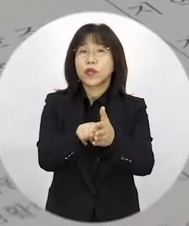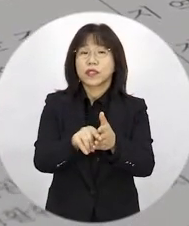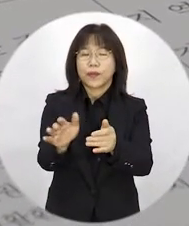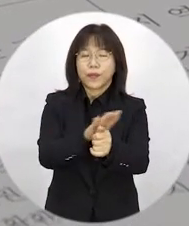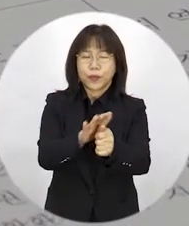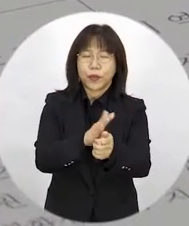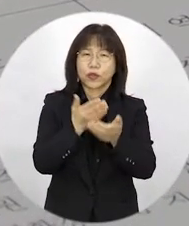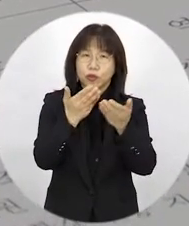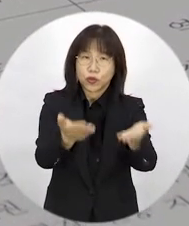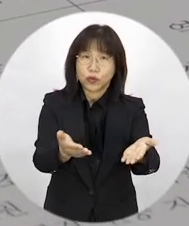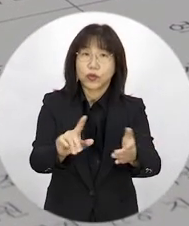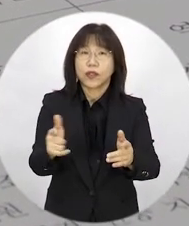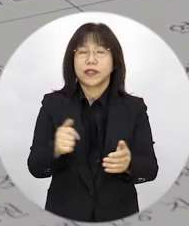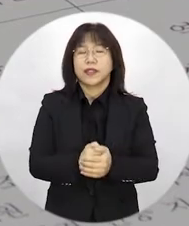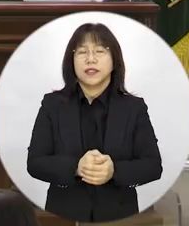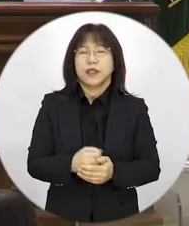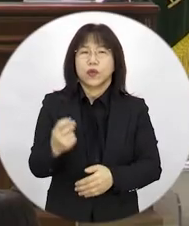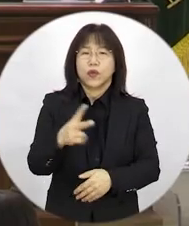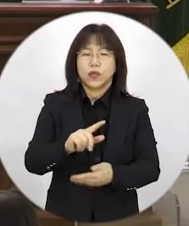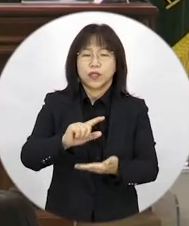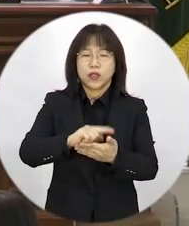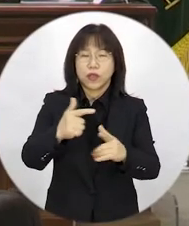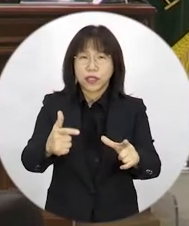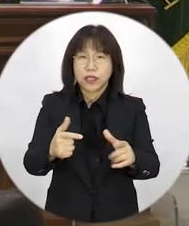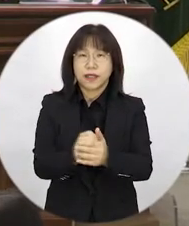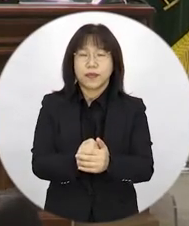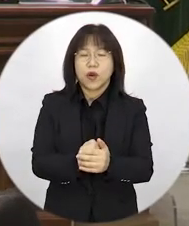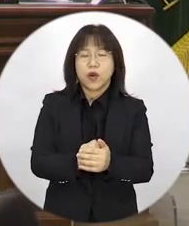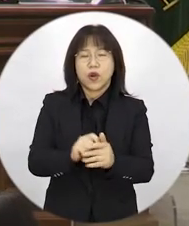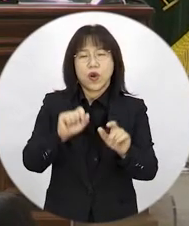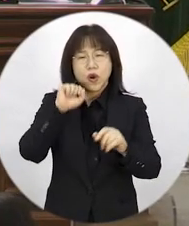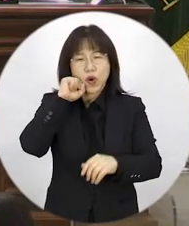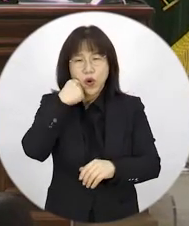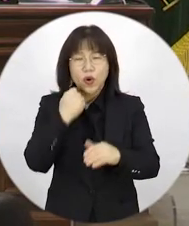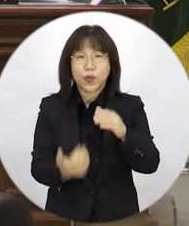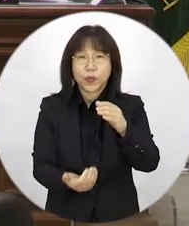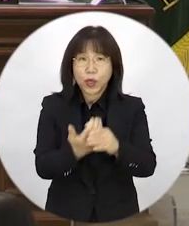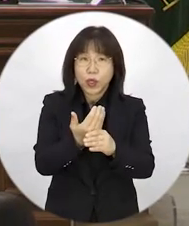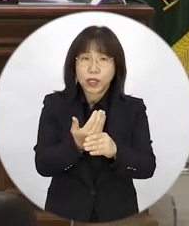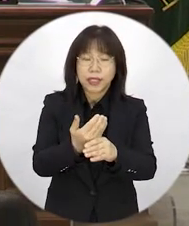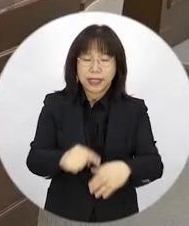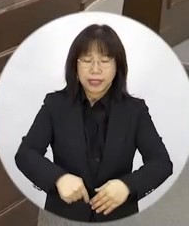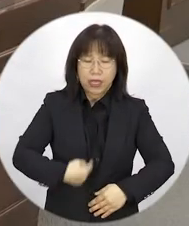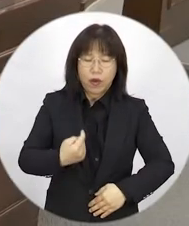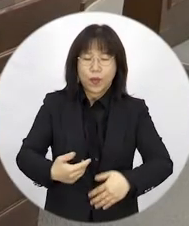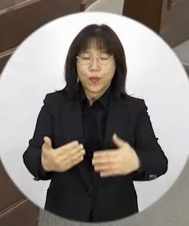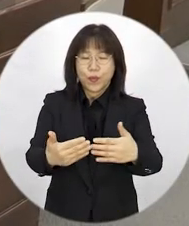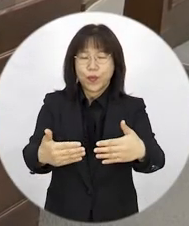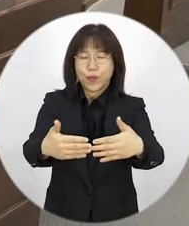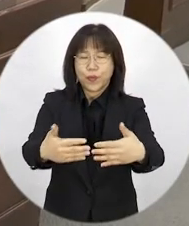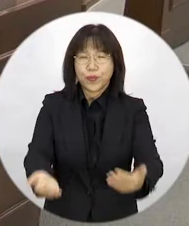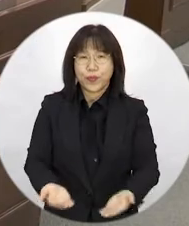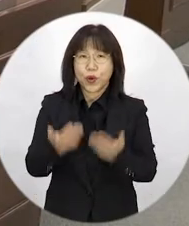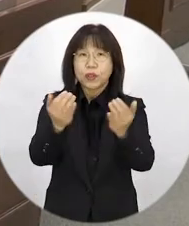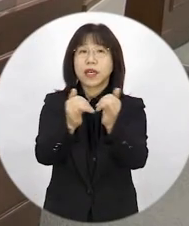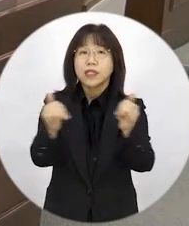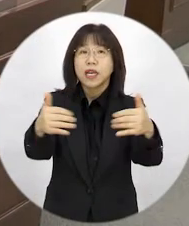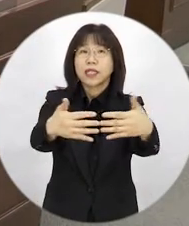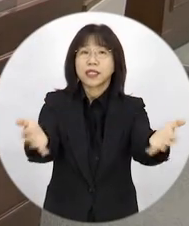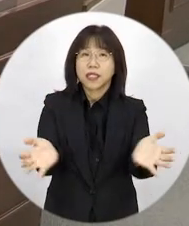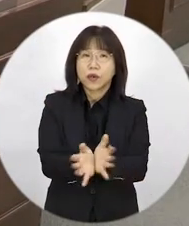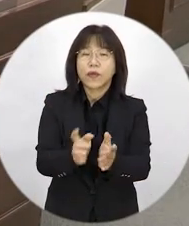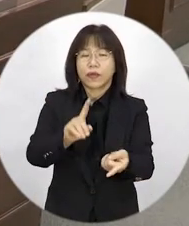을 행정 세무 위원회에서는 서울특별시 강서구 재난현장 풍압 자원 봉사 직원당 구성 및 운영 등에 관한